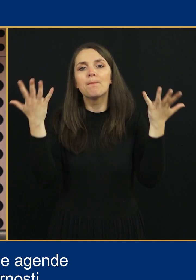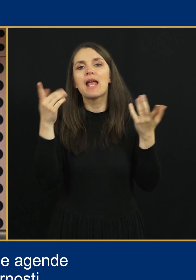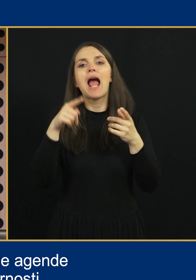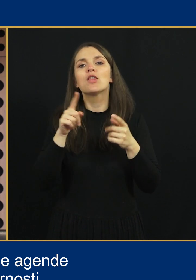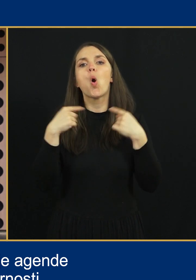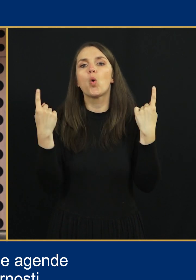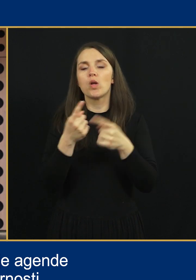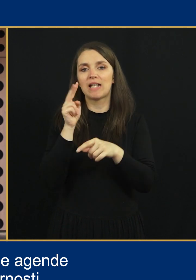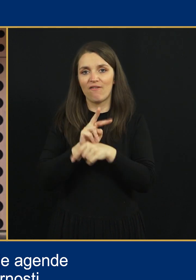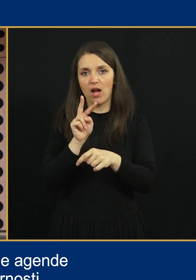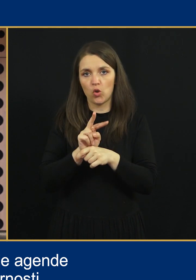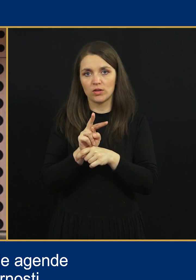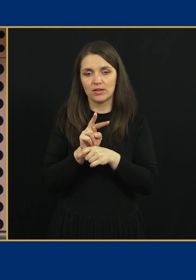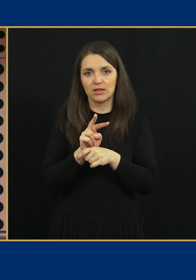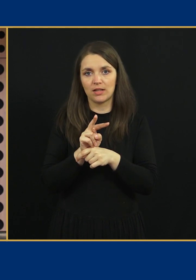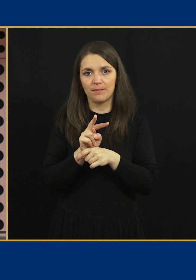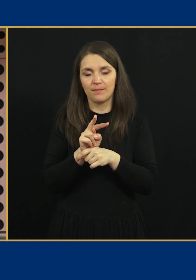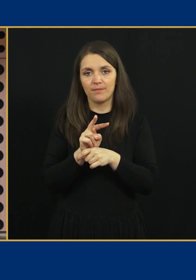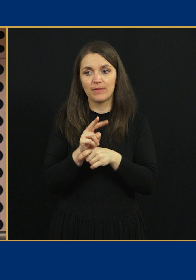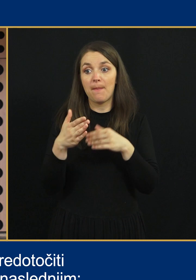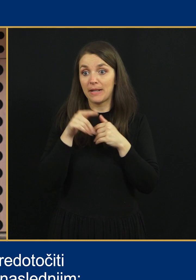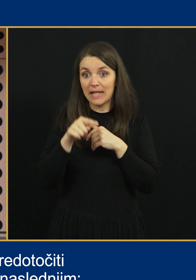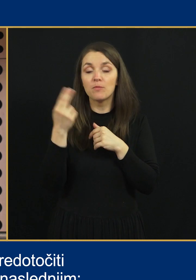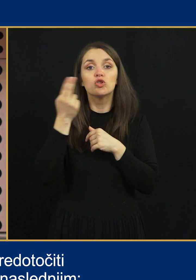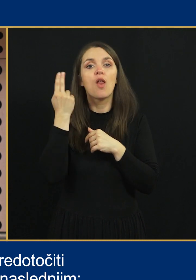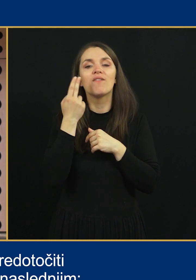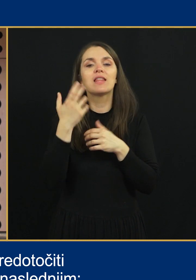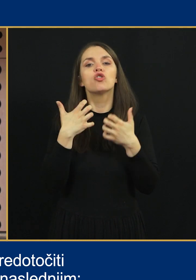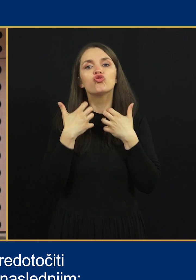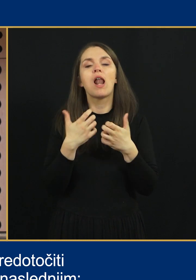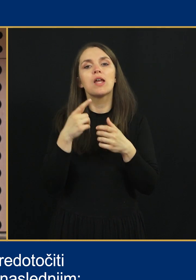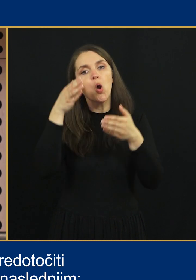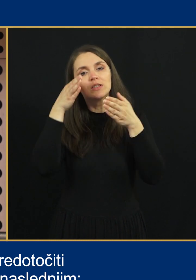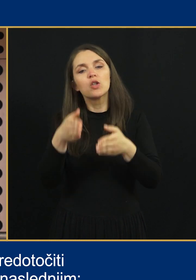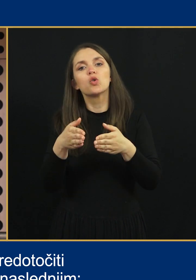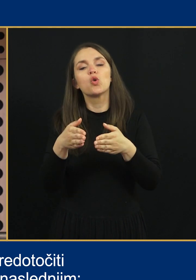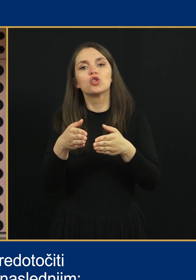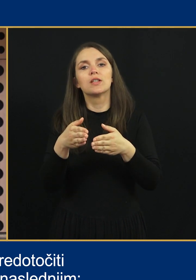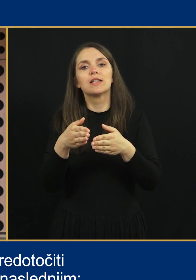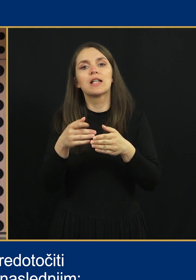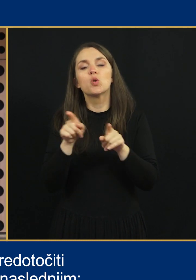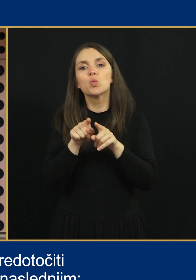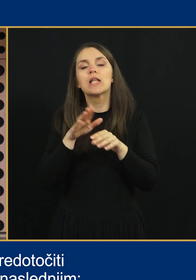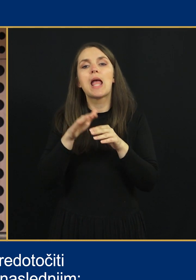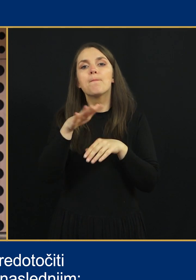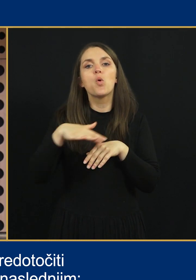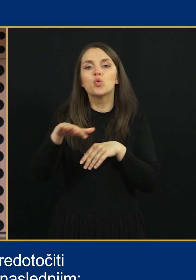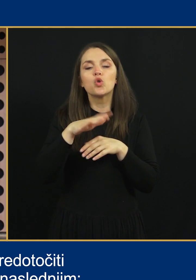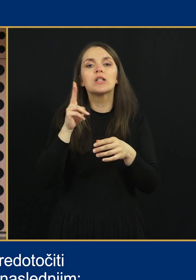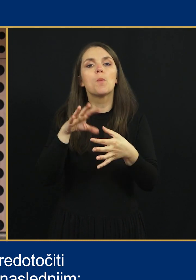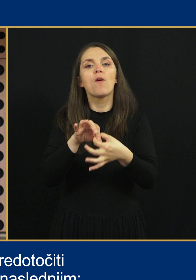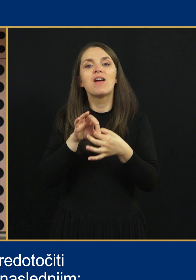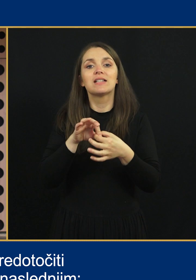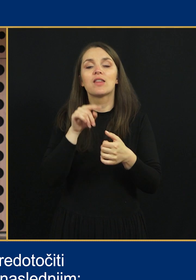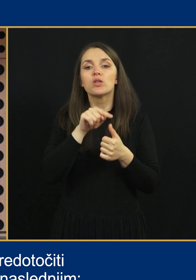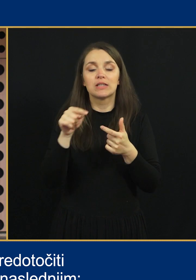podnebne in okoljske varnosti. Pri tem se Slovenija želi osredotočiti tudi na področja